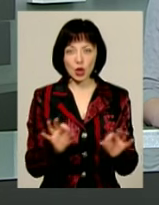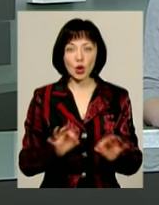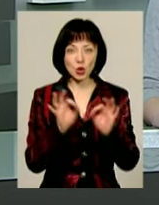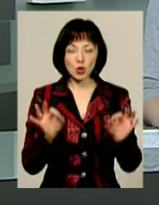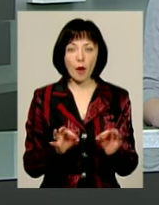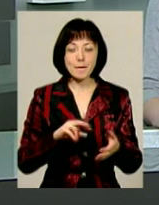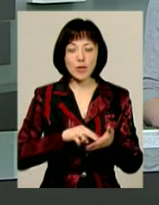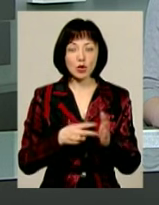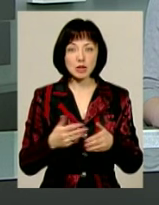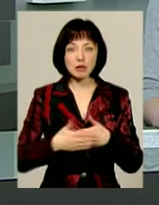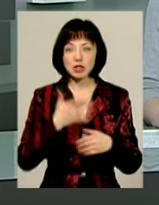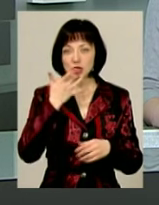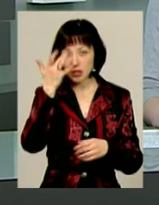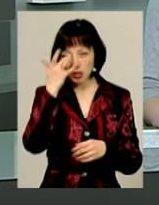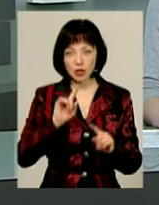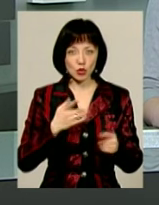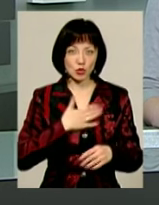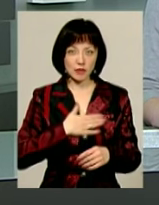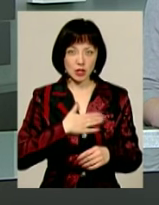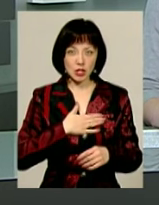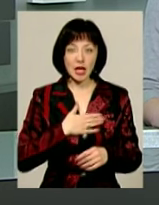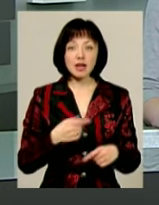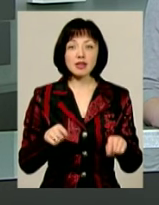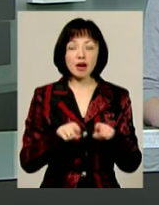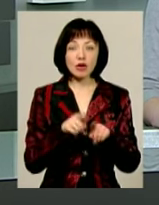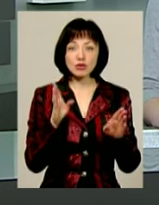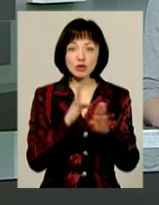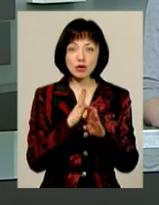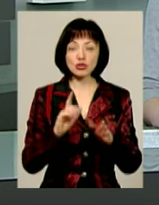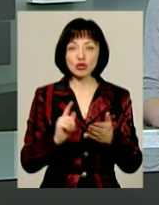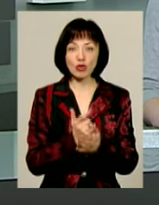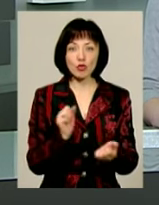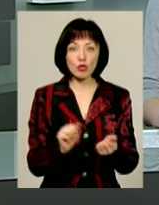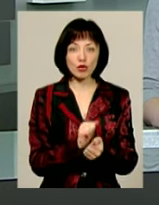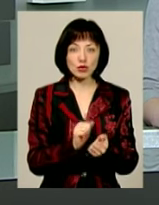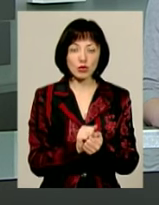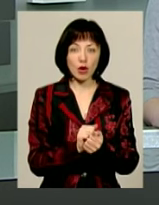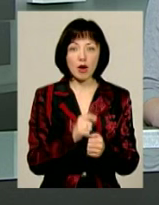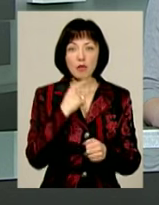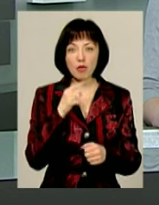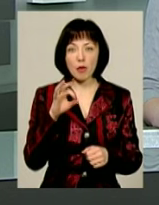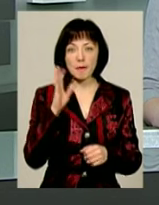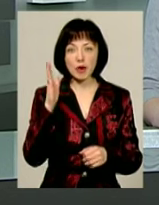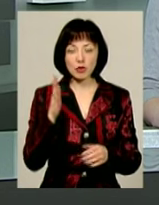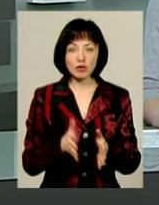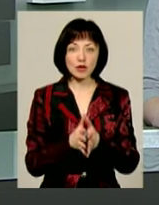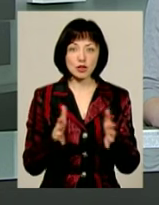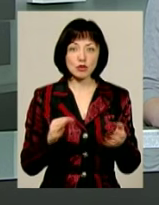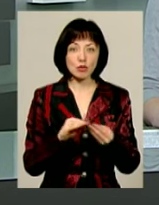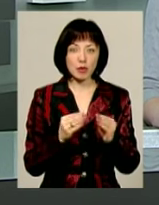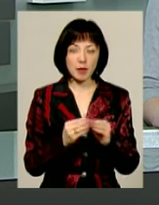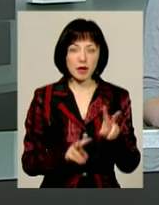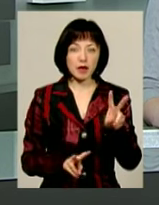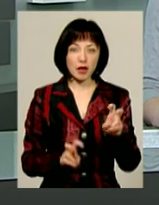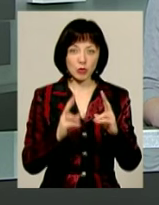Адже прогнози на найближче літо не надто втішні. Синоптики говорять про чергову посуху, екологи – про майбутню величезну проблему.